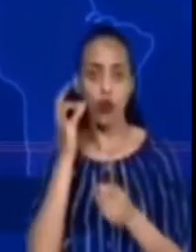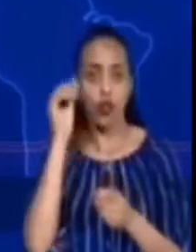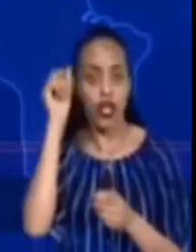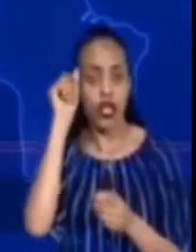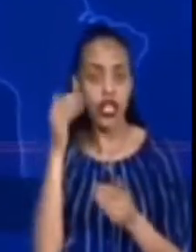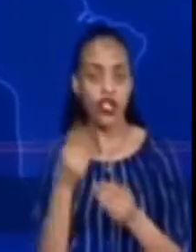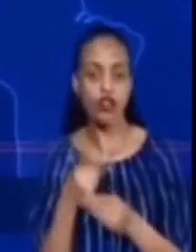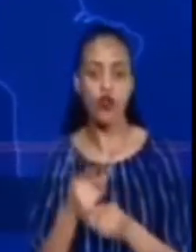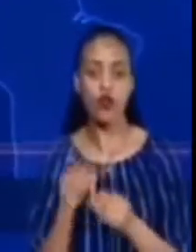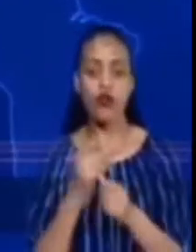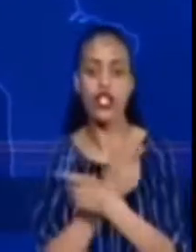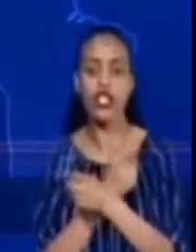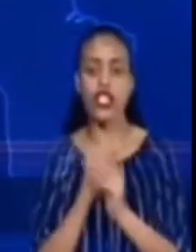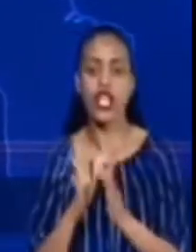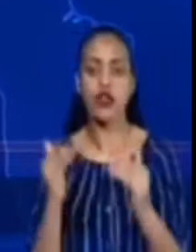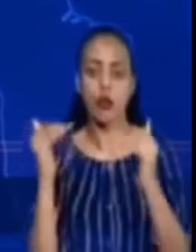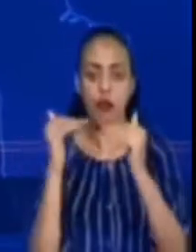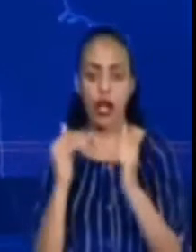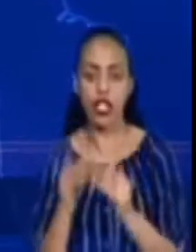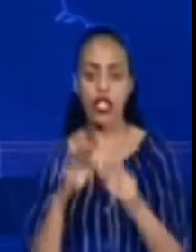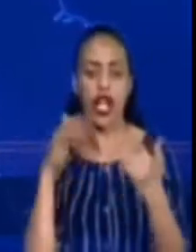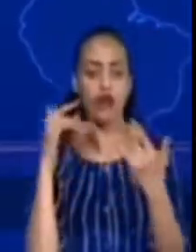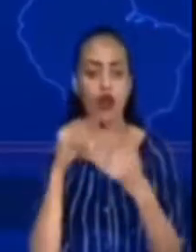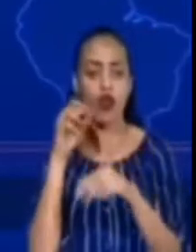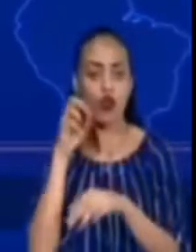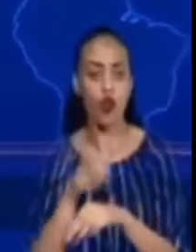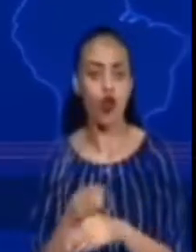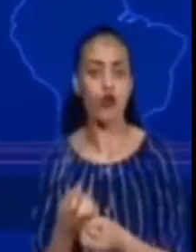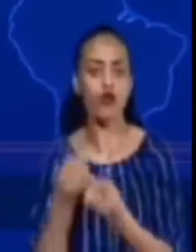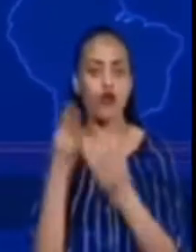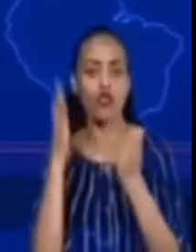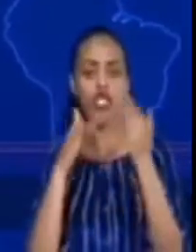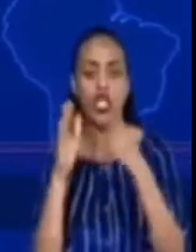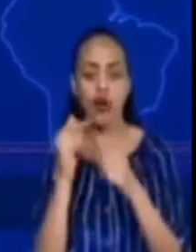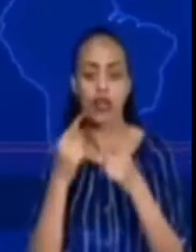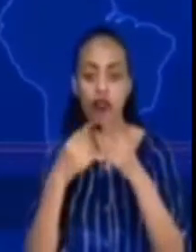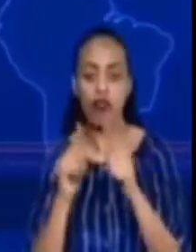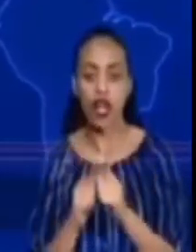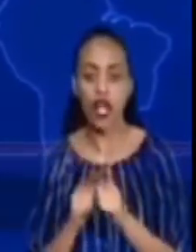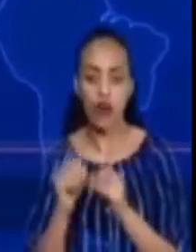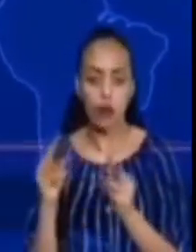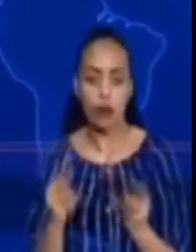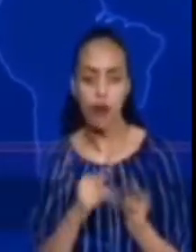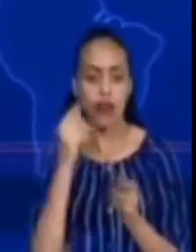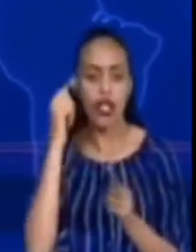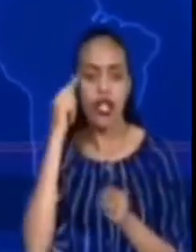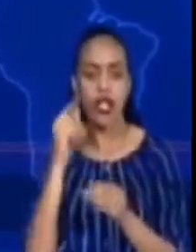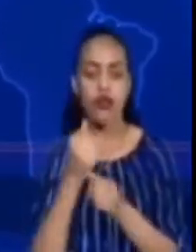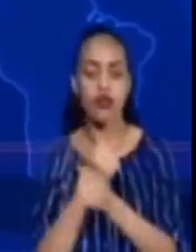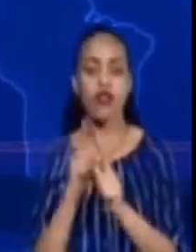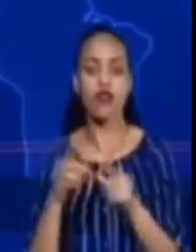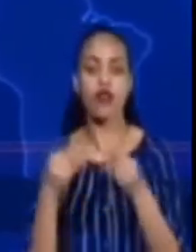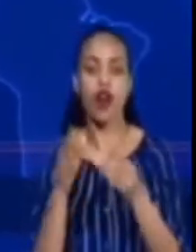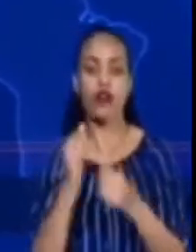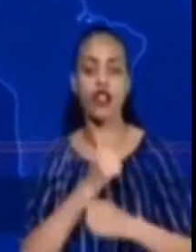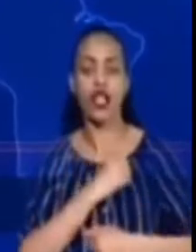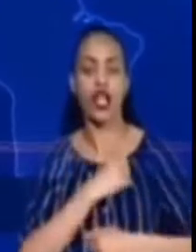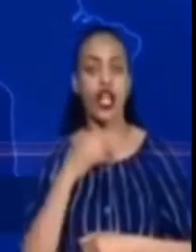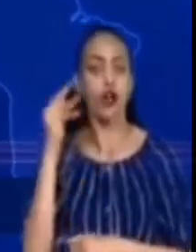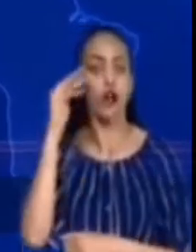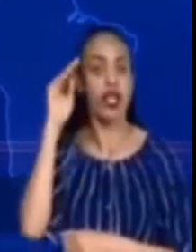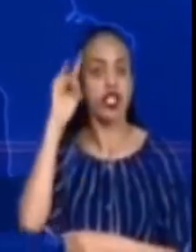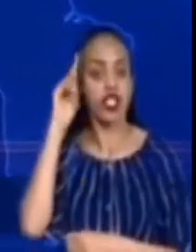ሐሳብ እየሰጠ አይደለም እያነሳሳ ነው አድቮኬት እያደረገ ነው ሰዎችን